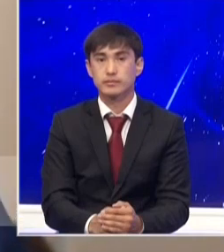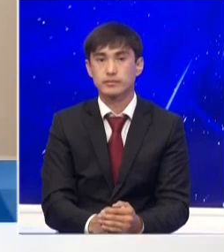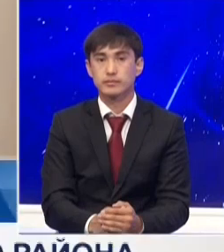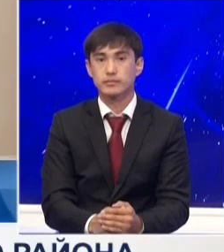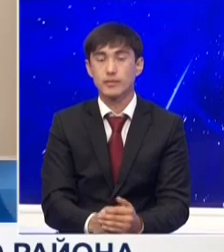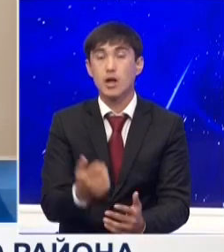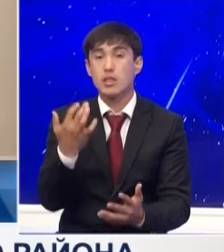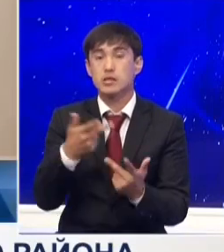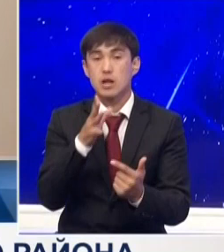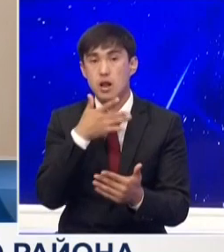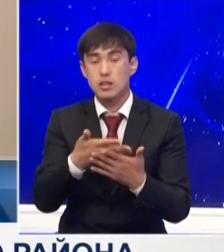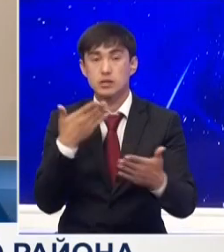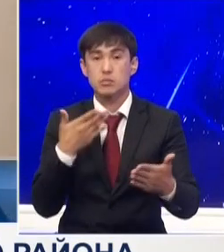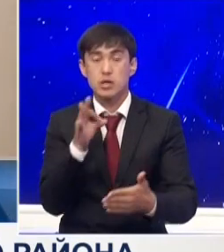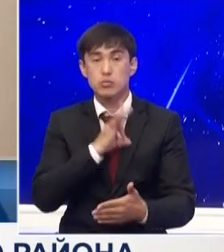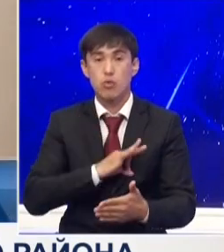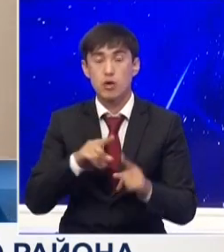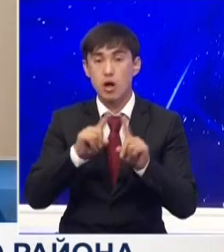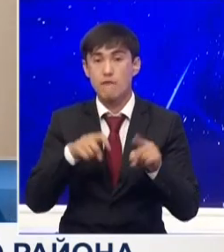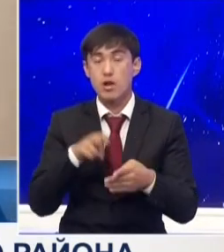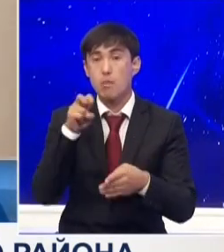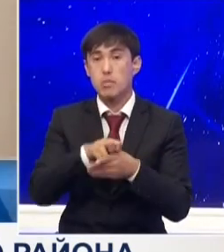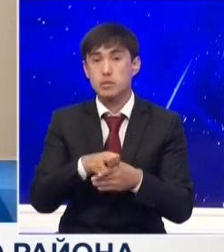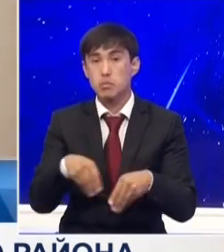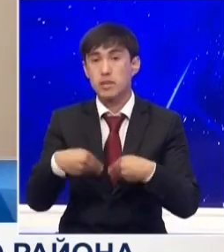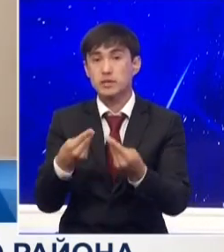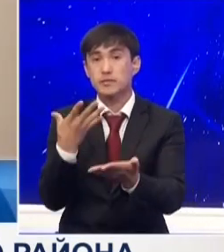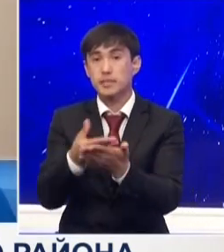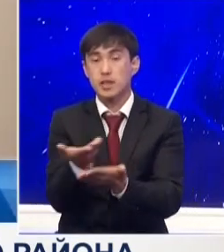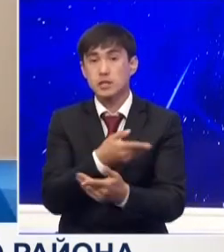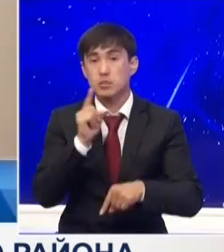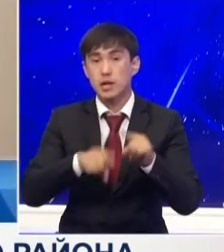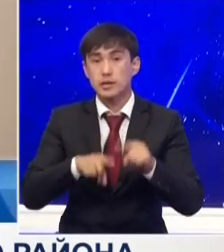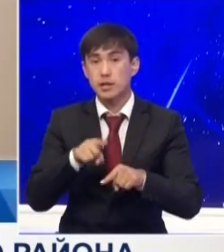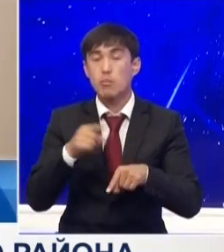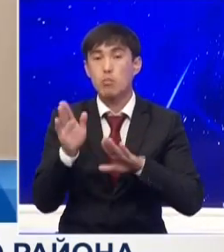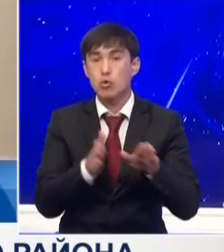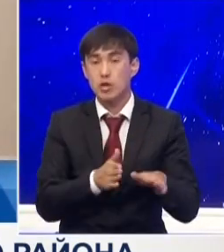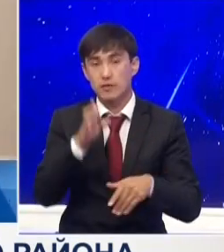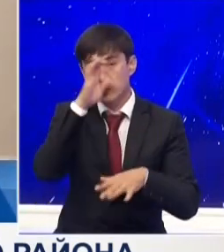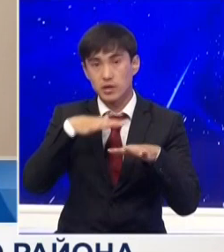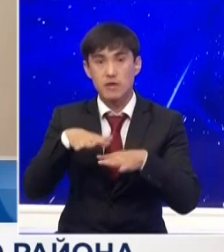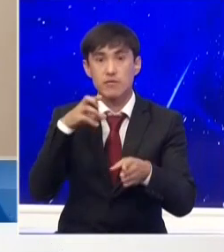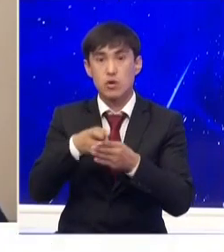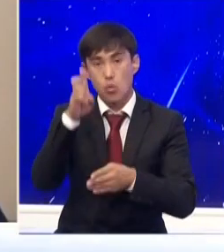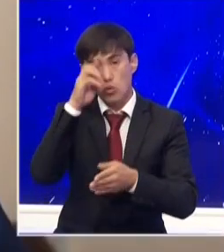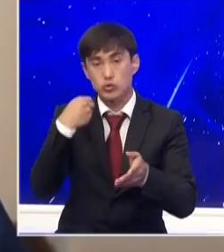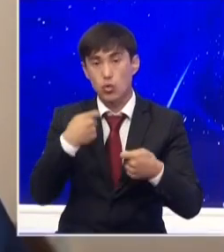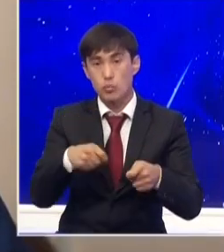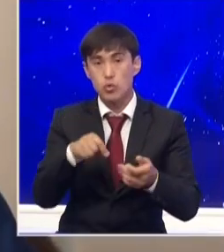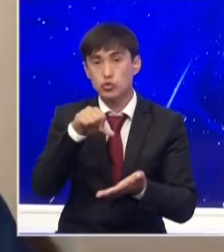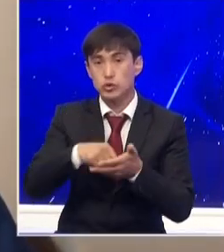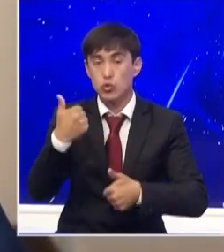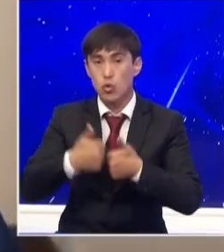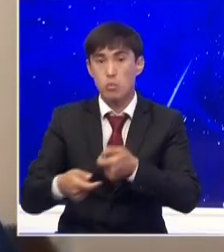несколько лет назад мы использовали конверт для писем предназначавшихся нашим родным позже когда в стране внедрили госзакупки участники